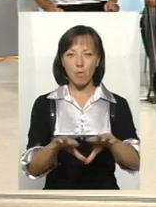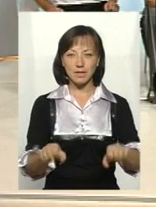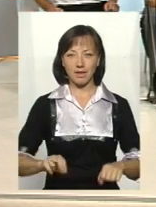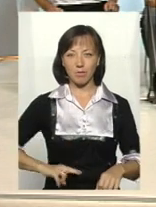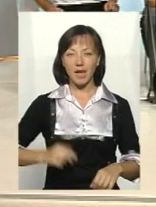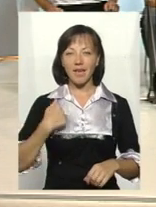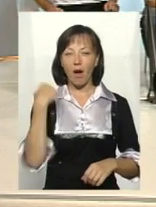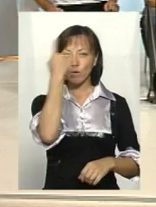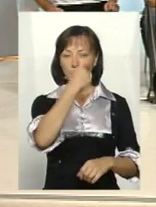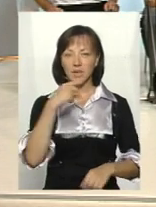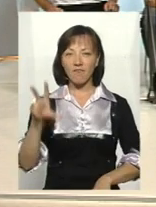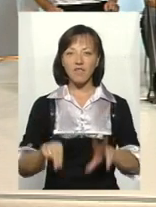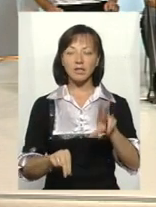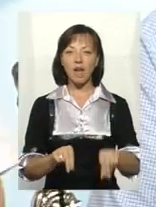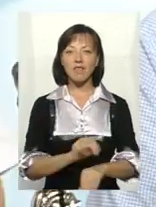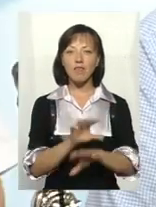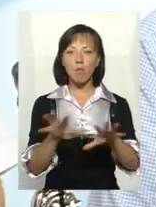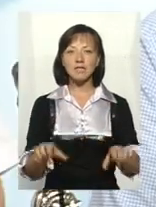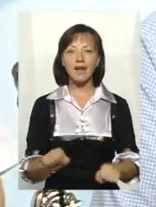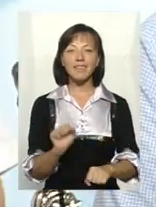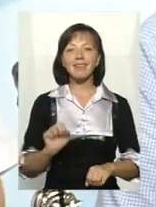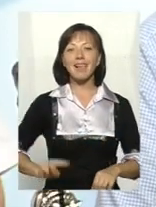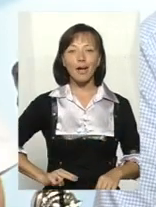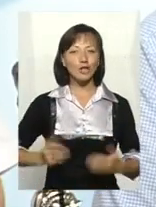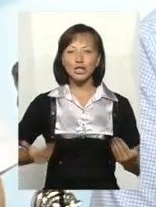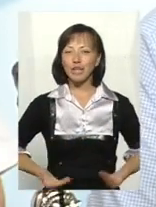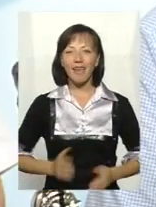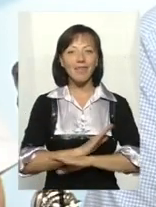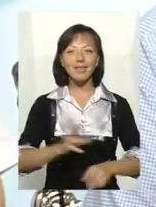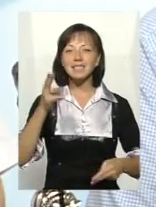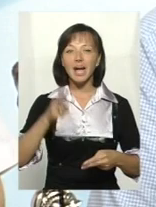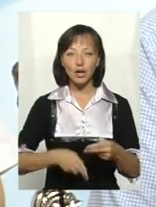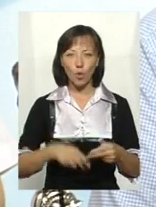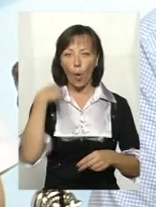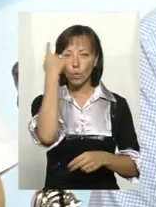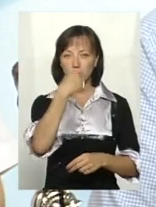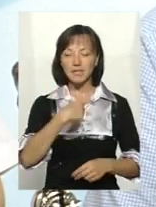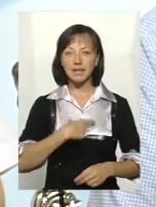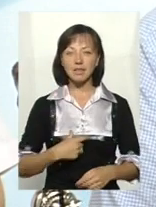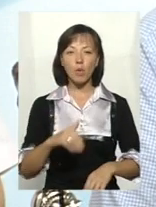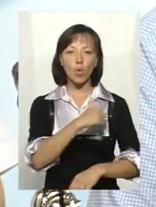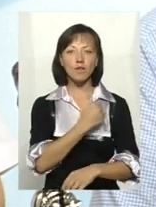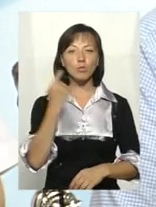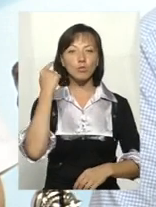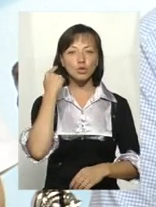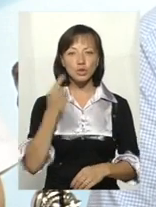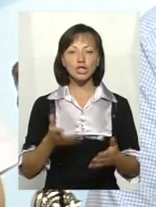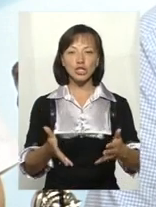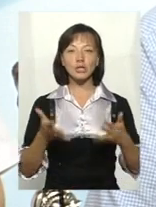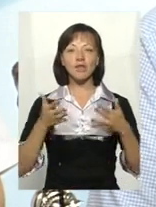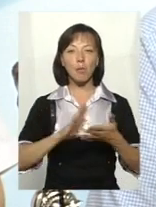особисто вважаю, що на посаді директора життя не закінчується. Особисто для себе я хотів почути чіткі